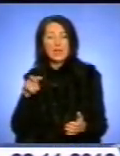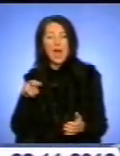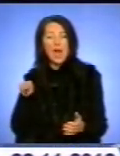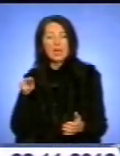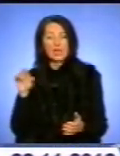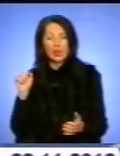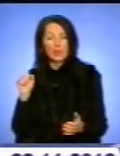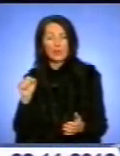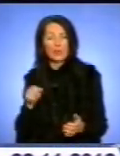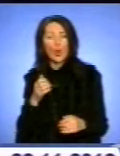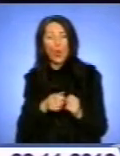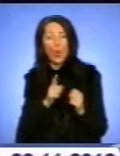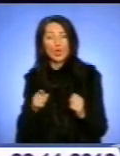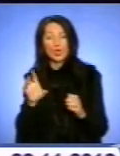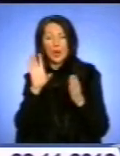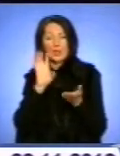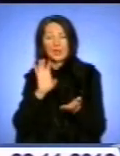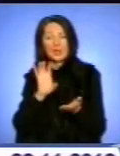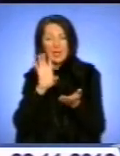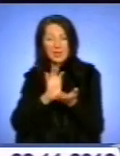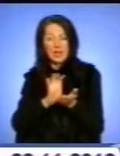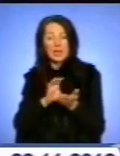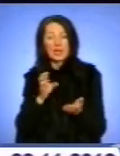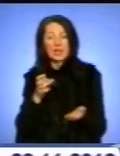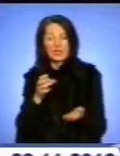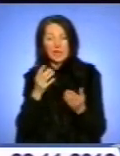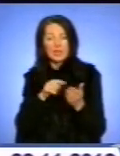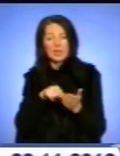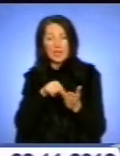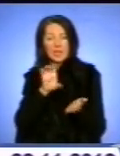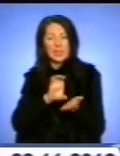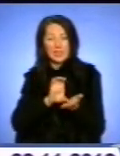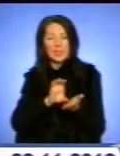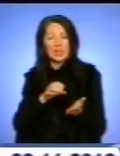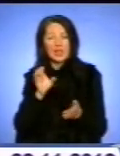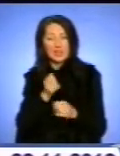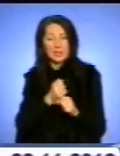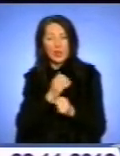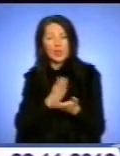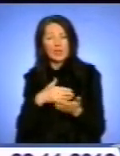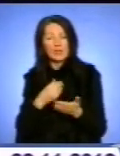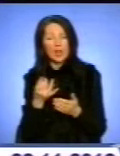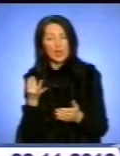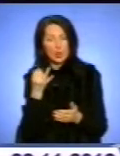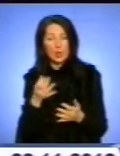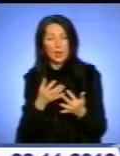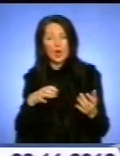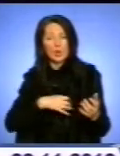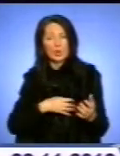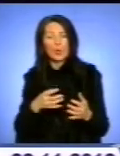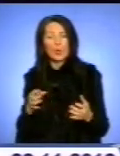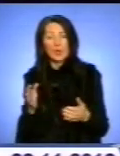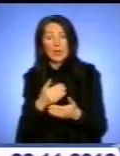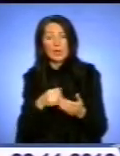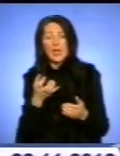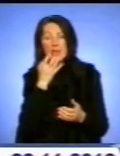У кожного на дні чашки з кавою є своя історія. Мрії, спогади, крихти суму і багато радості у збірці «Теплі історії